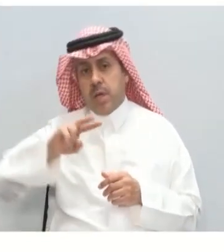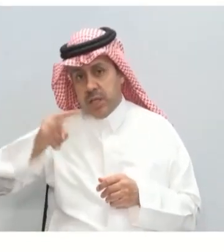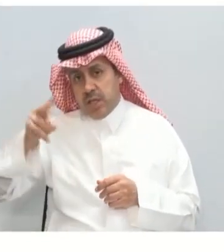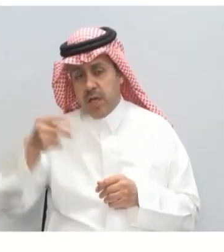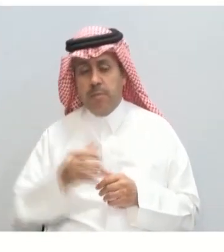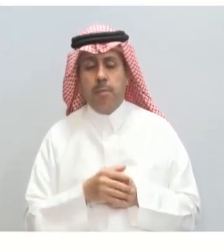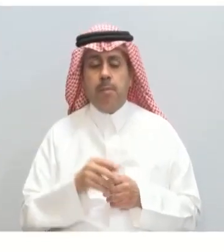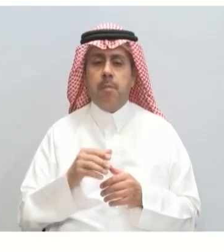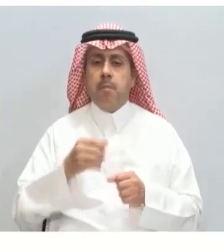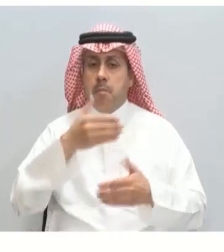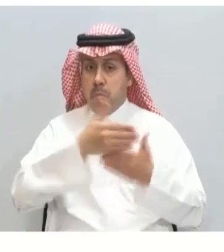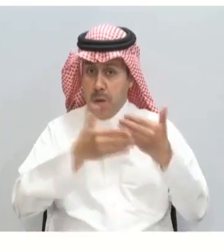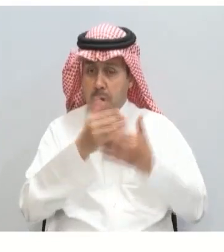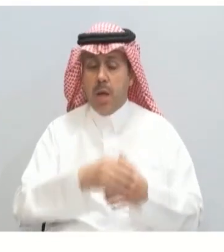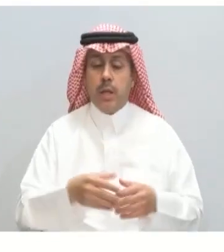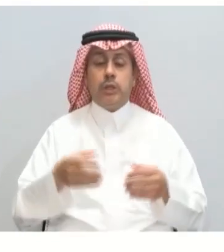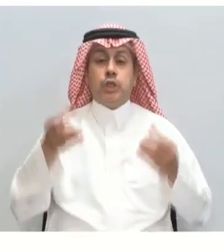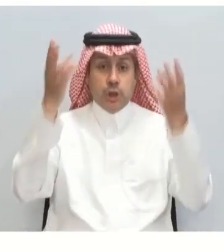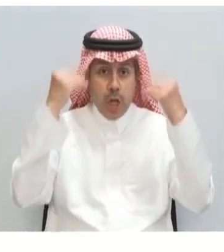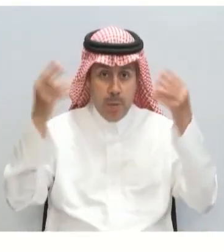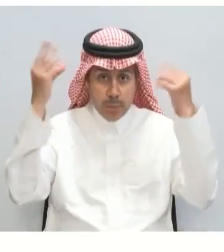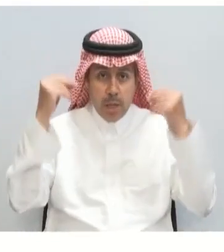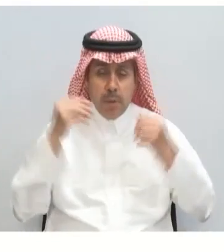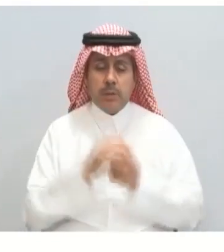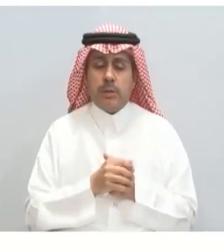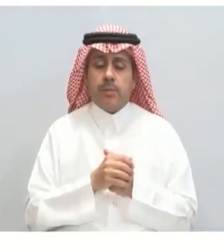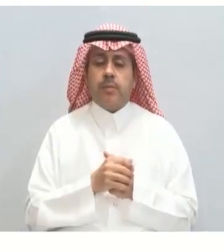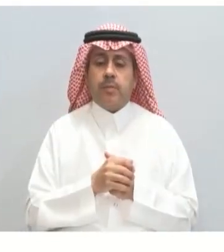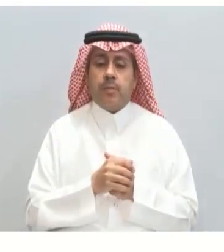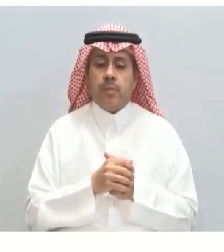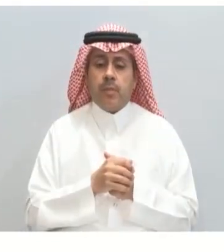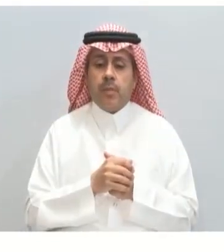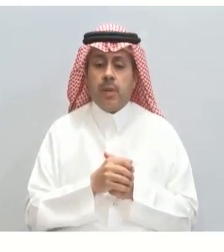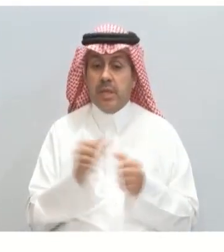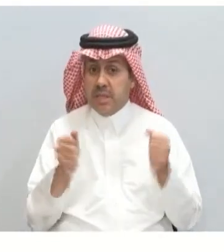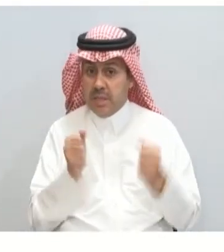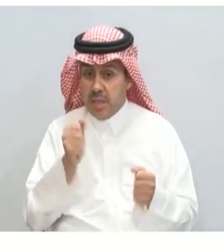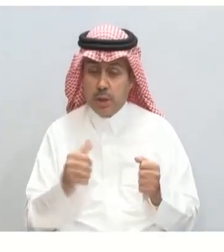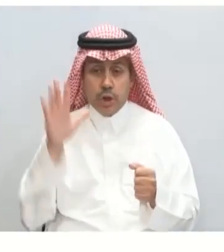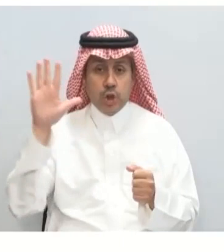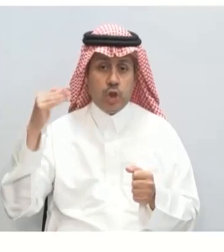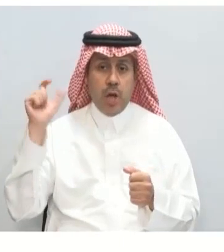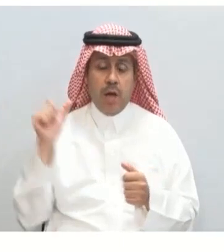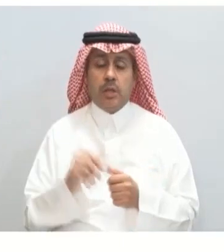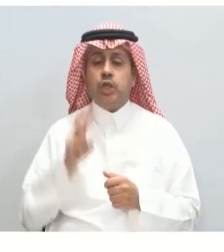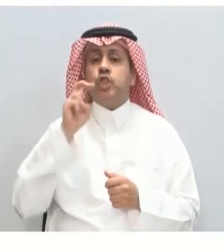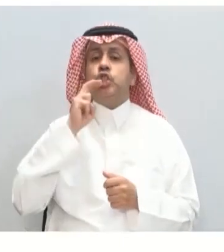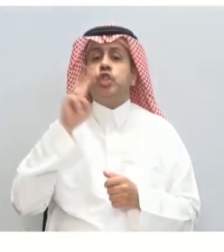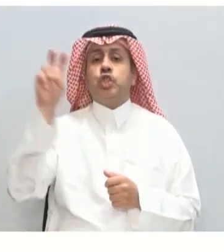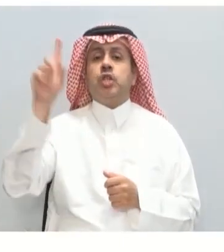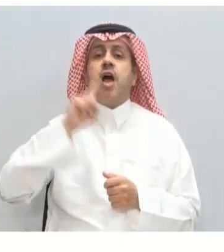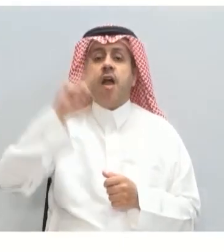على التعليمات التي وردت من مجموعه من صغيره من المدراء نلاحظ شحنات اصبحت 200 ال